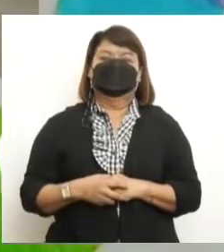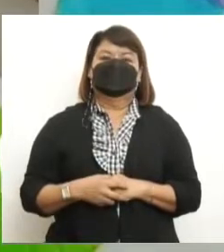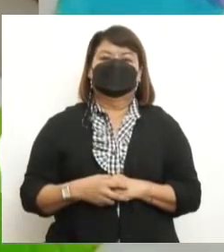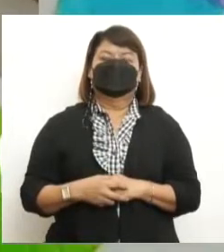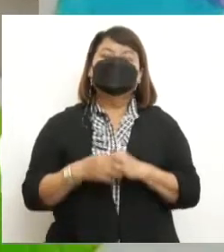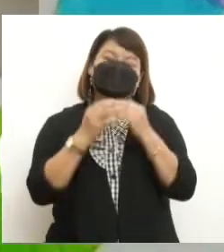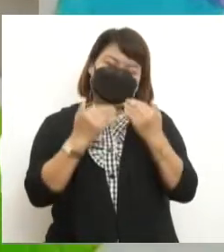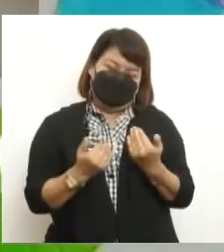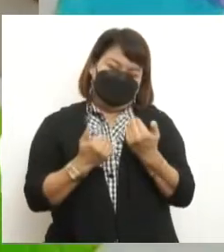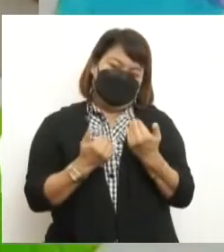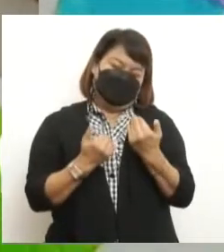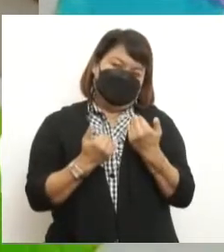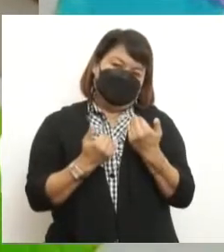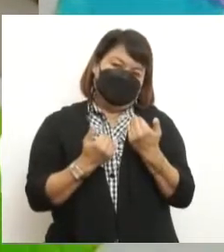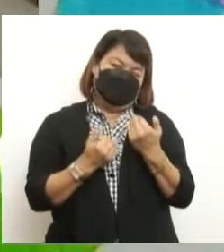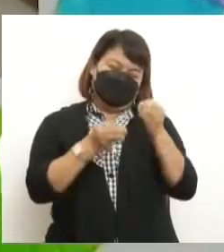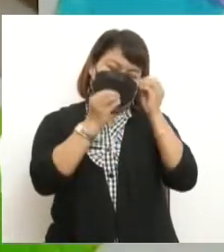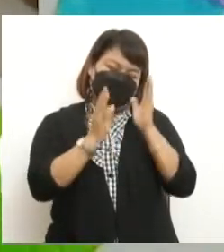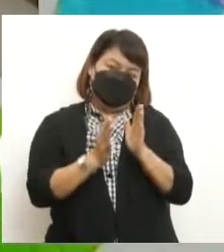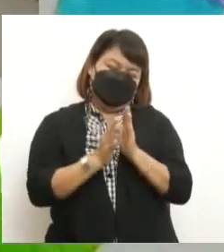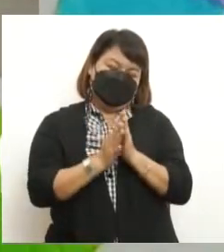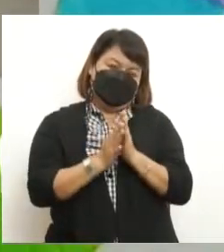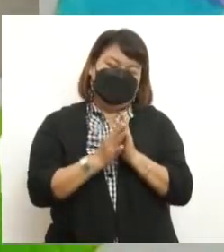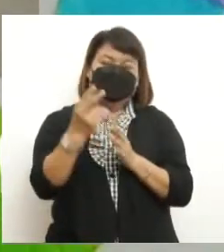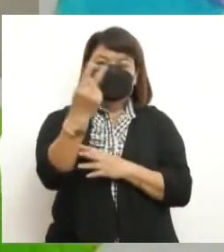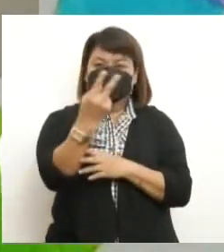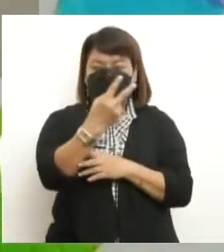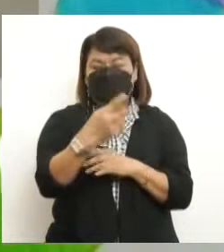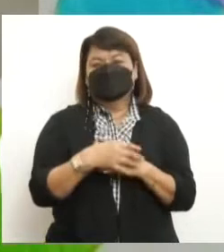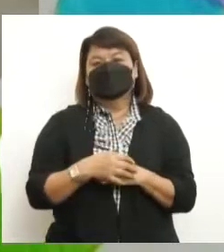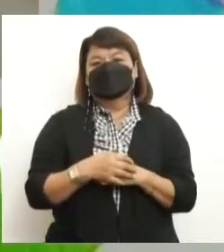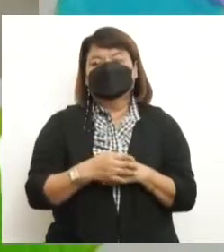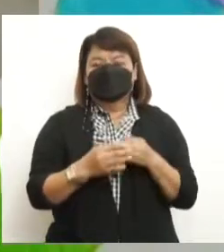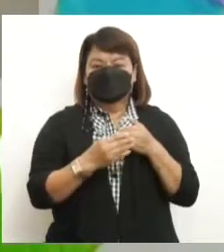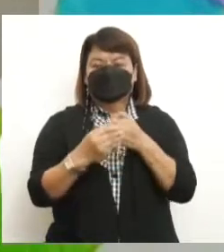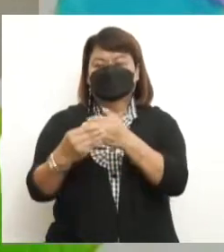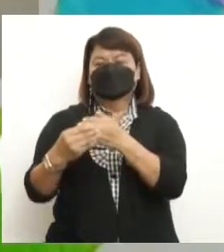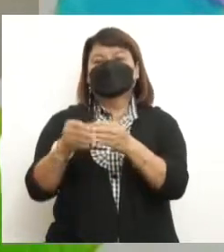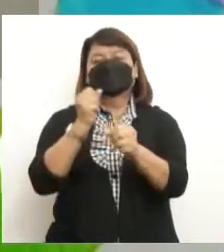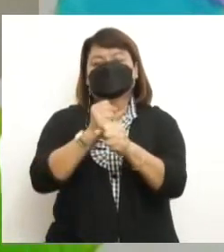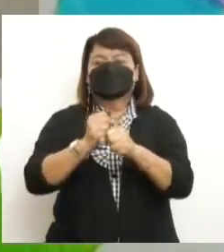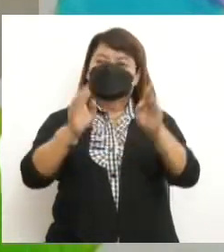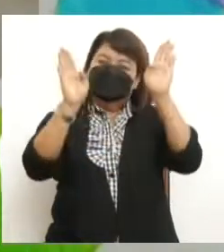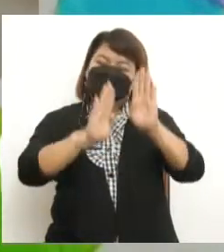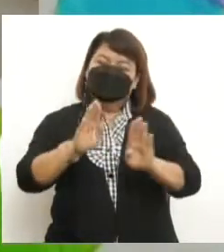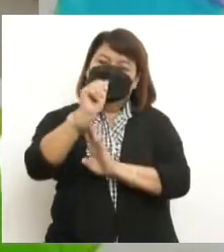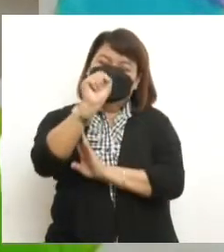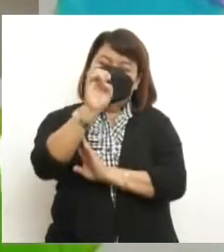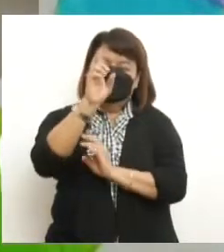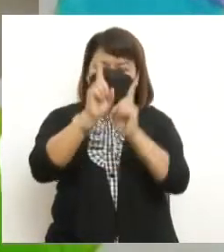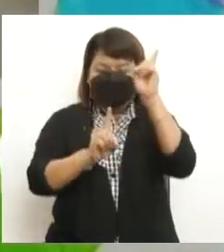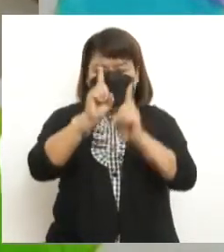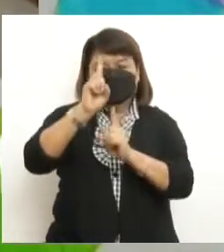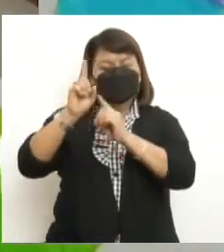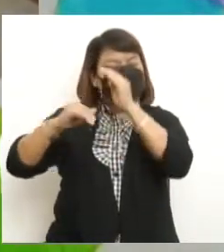ค่ะตอนนี้นะคะคุณครูติ๊กแล้วก็คุณครูน้องนะคะจะมาทำแบบทดสอบประเมินพัฒนา